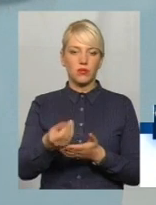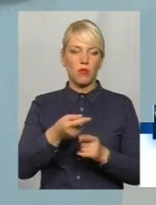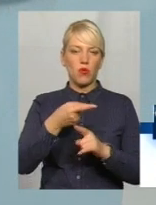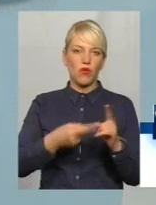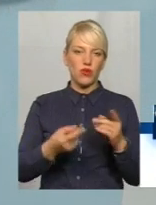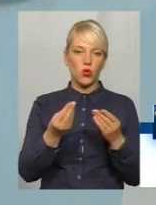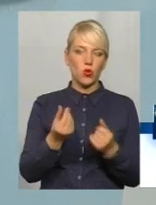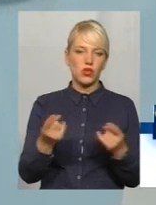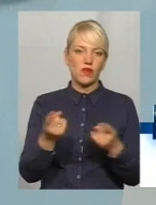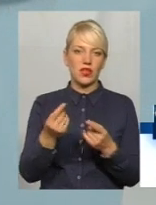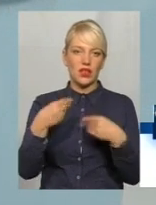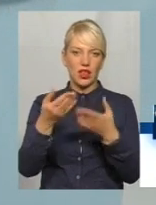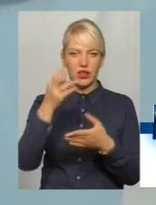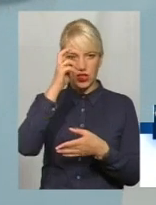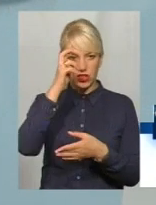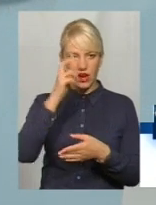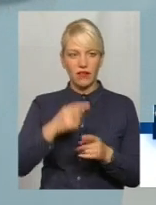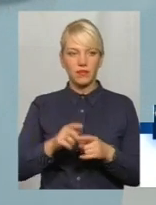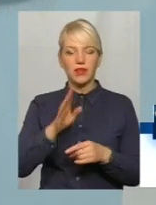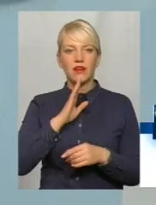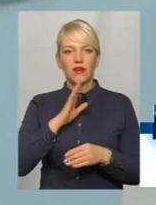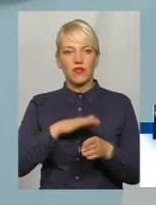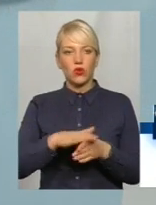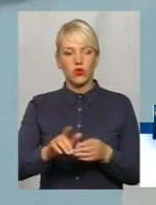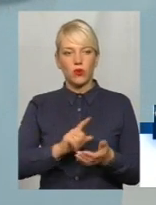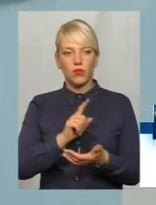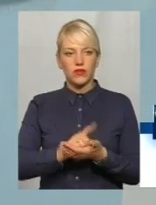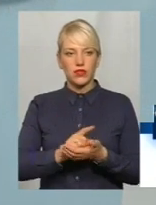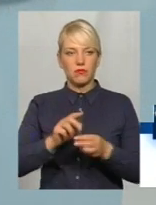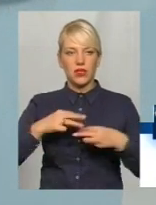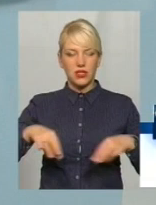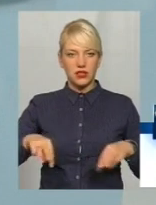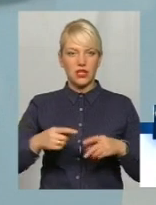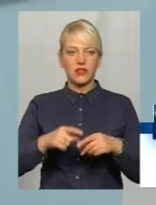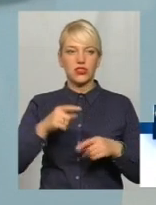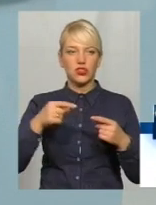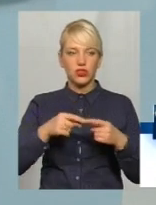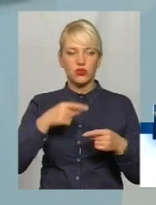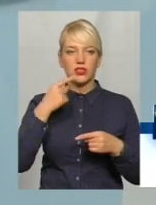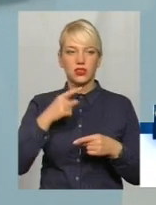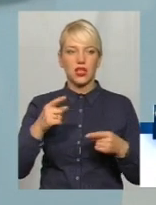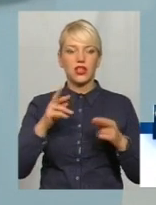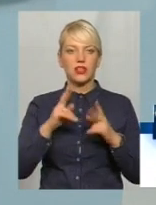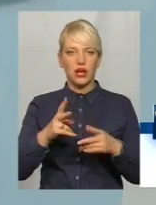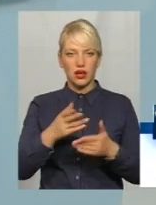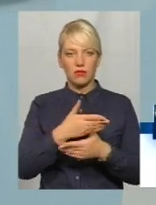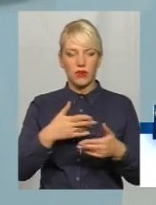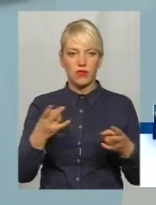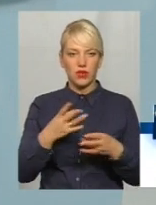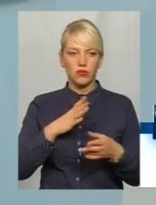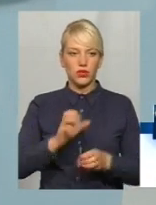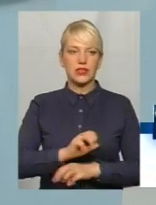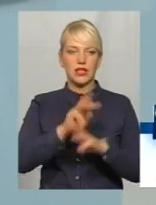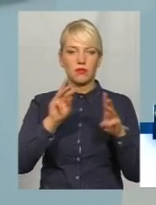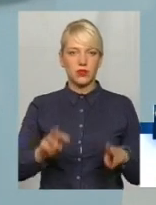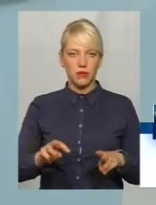держава. Пані виконувачка обов'язків міністра чітко сформулювала, яким чином має бути це